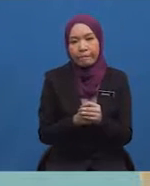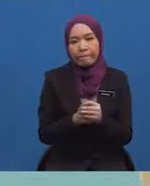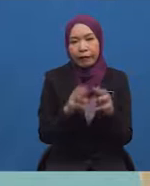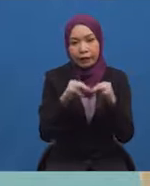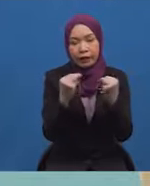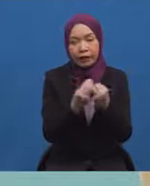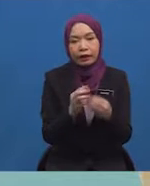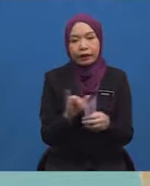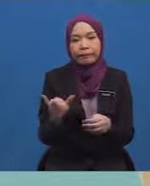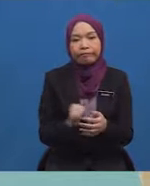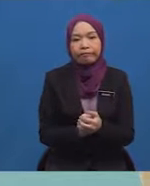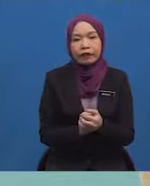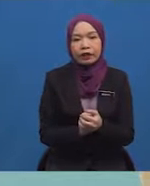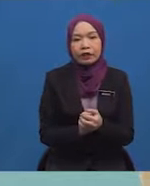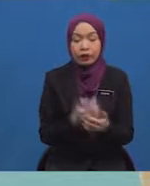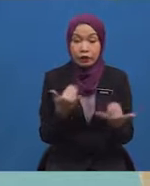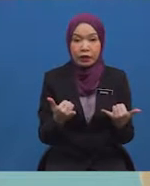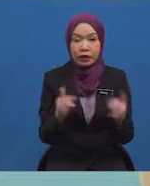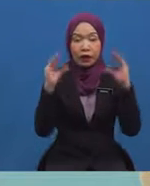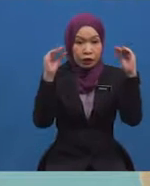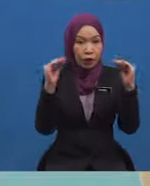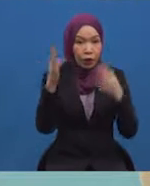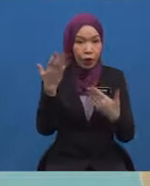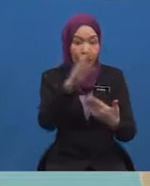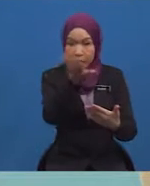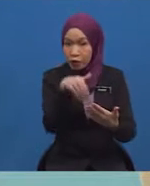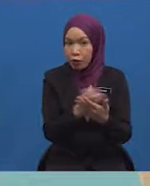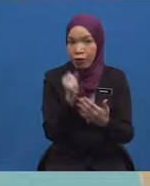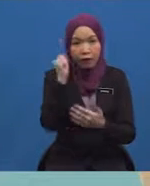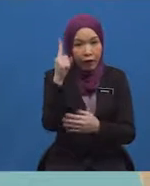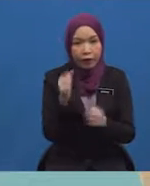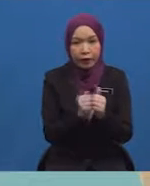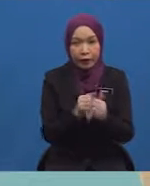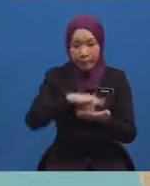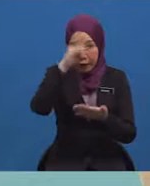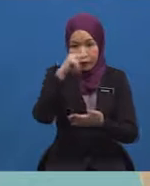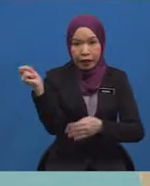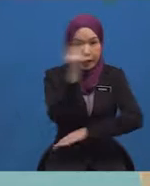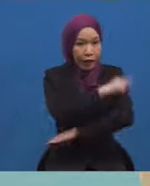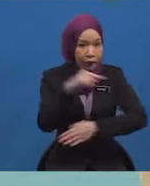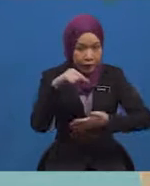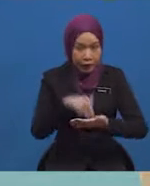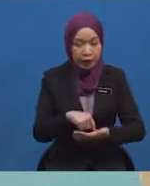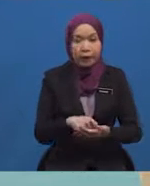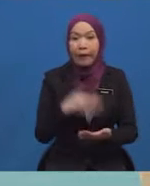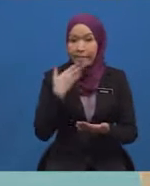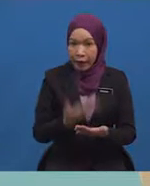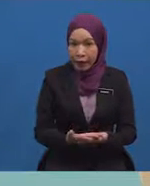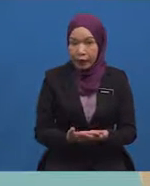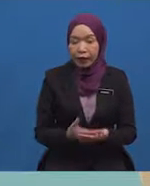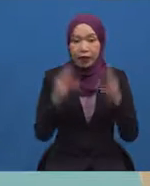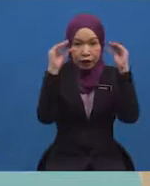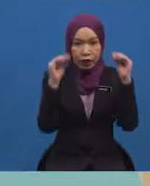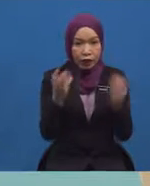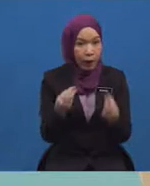Cikgu harap anda semua memahami dan dapat mengikuti pelajaran hari ini. Baiklah, biar cikgu uji